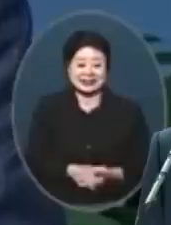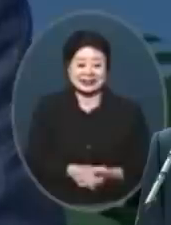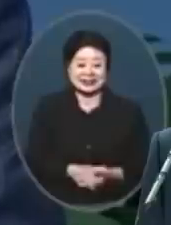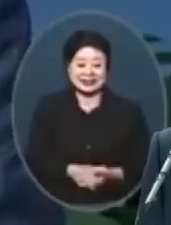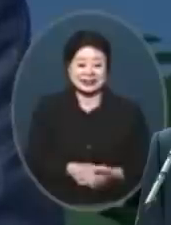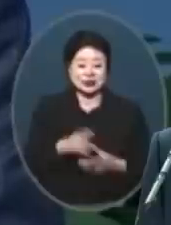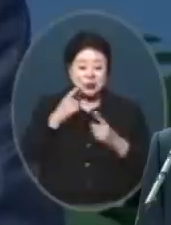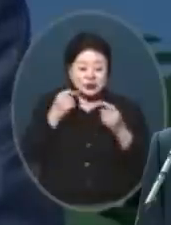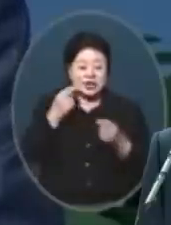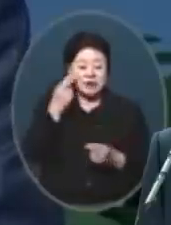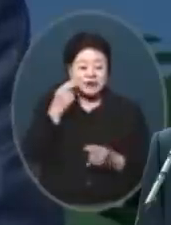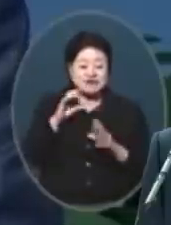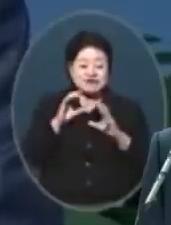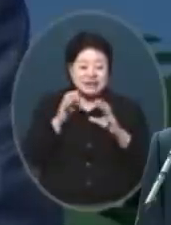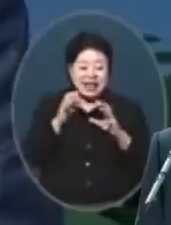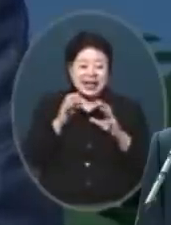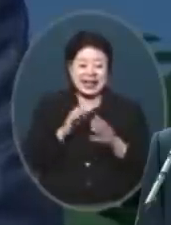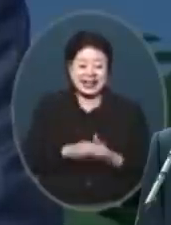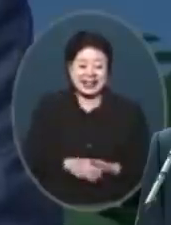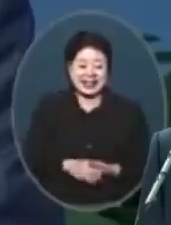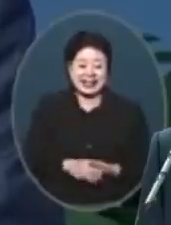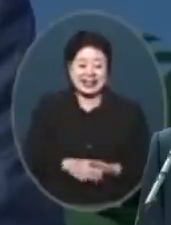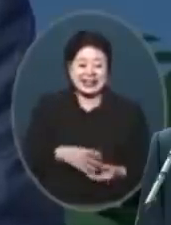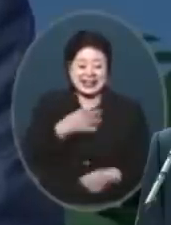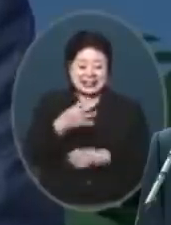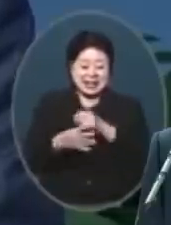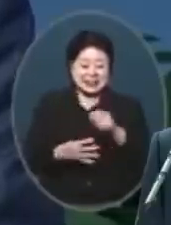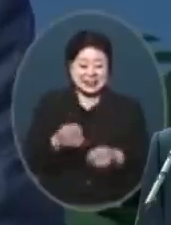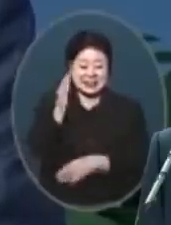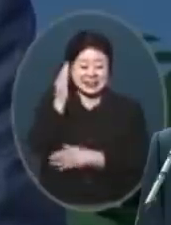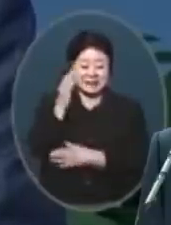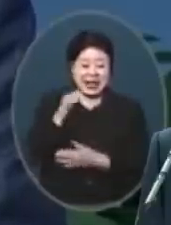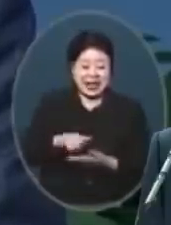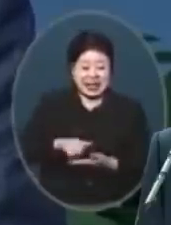저는 미국의 산호세 집회를 할 때